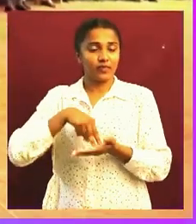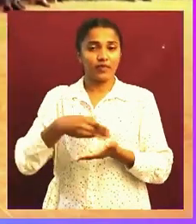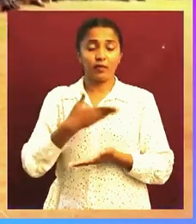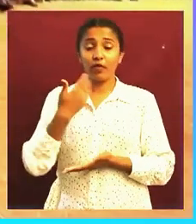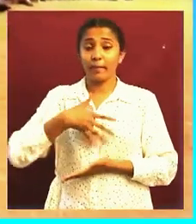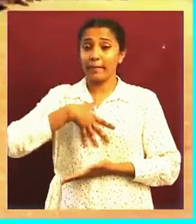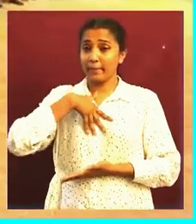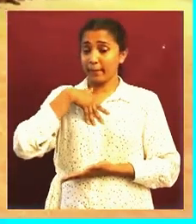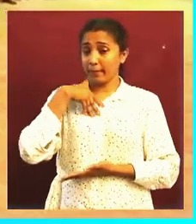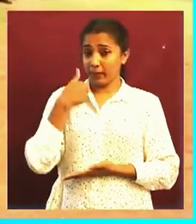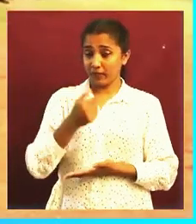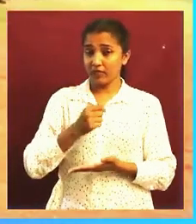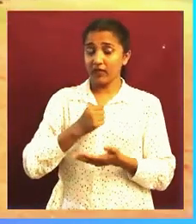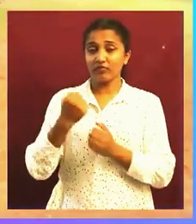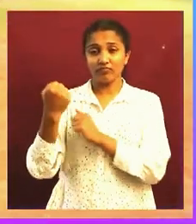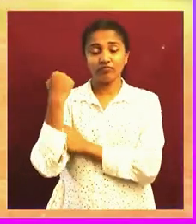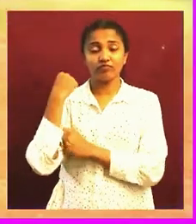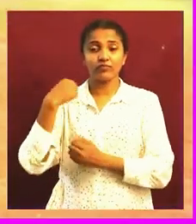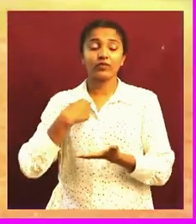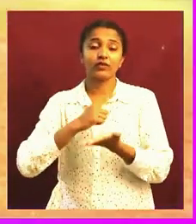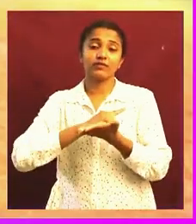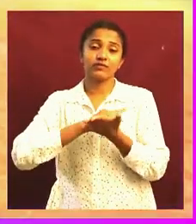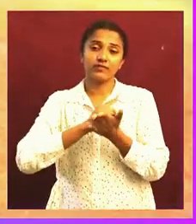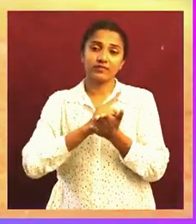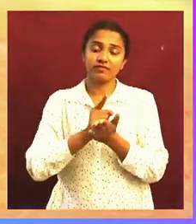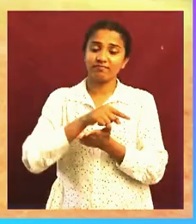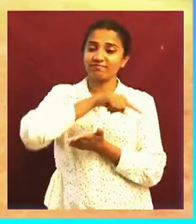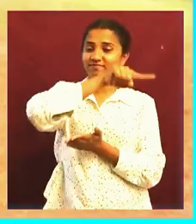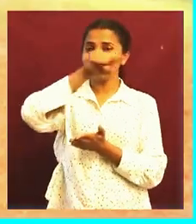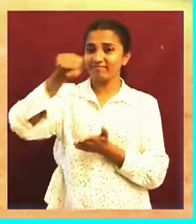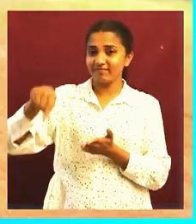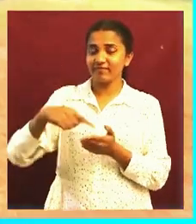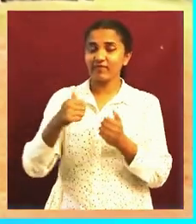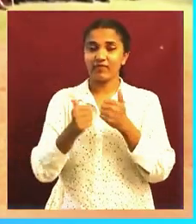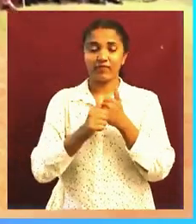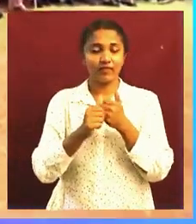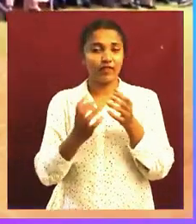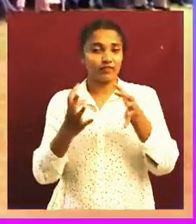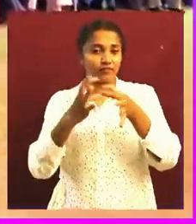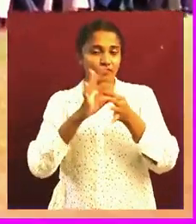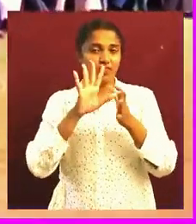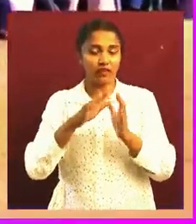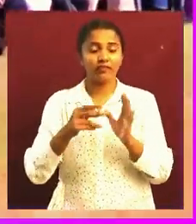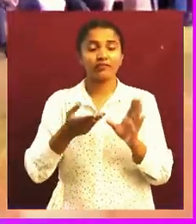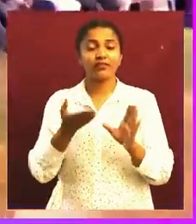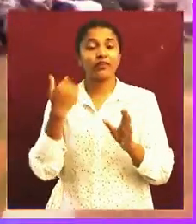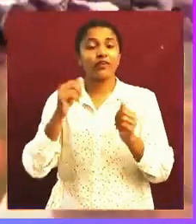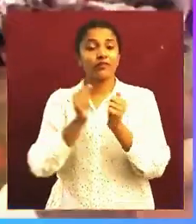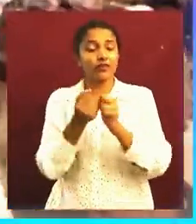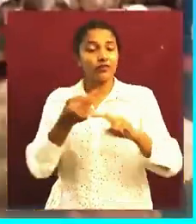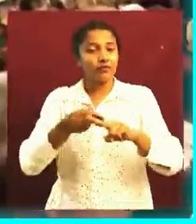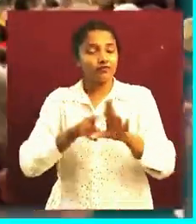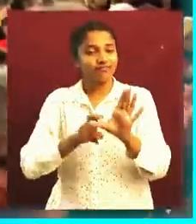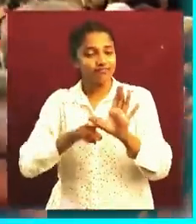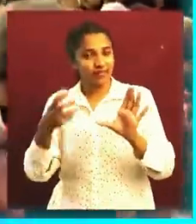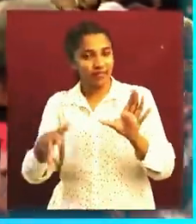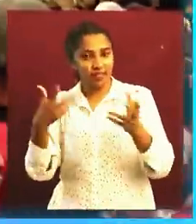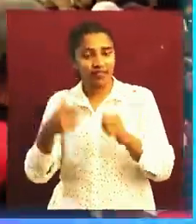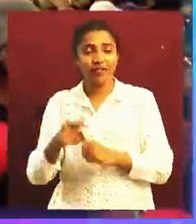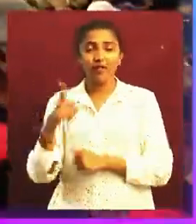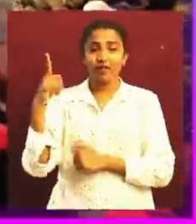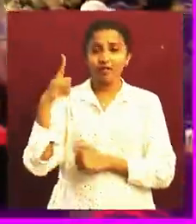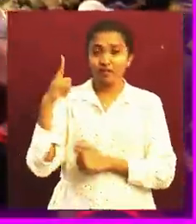ප්‍රධානතම බලවේගයක් තමයි ජාතික ජන බලවේගය වටා එකතු වෙලා තිබෙන්නේ විශ්‍රාමික ත්‍රිවිධ හමුදා සමාජිකයන්ගේ